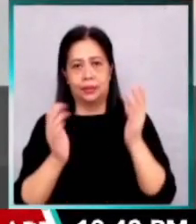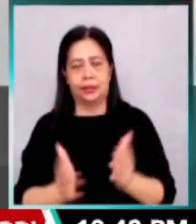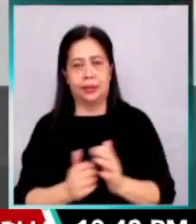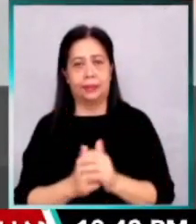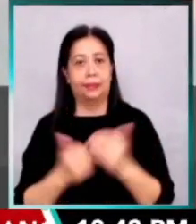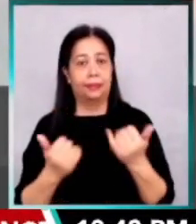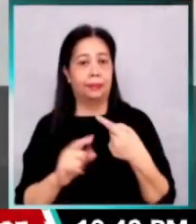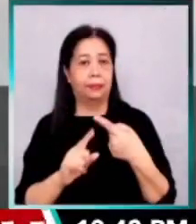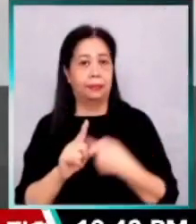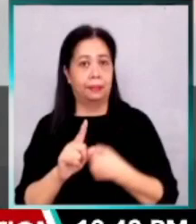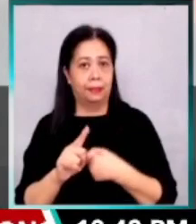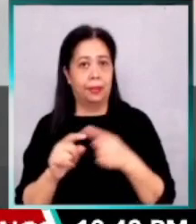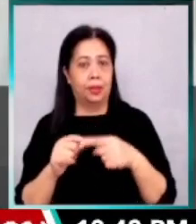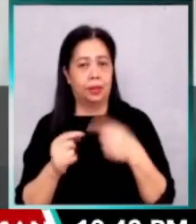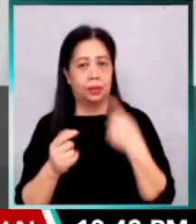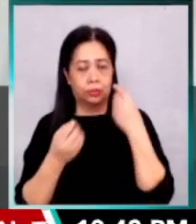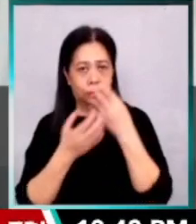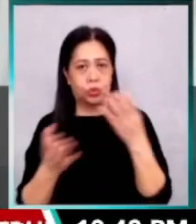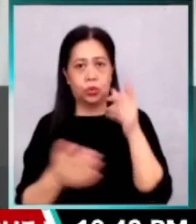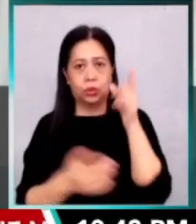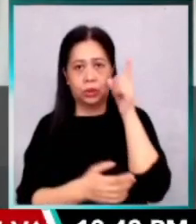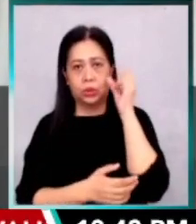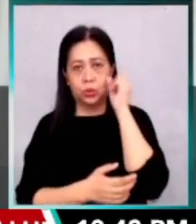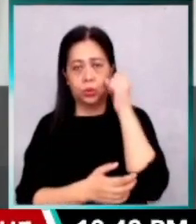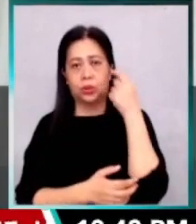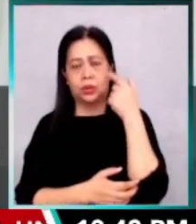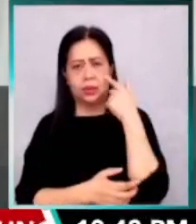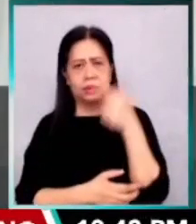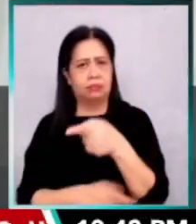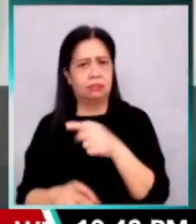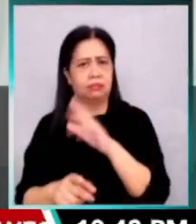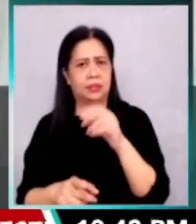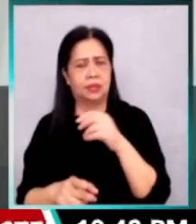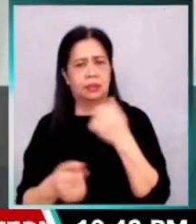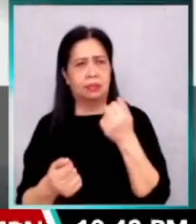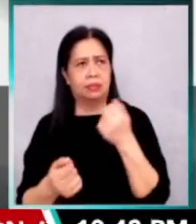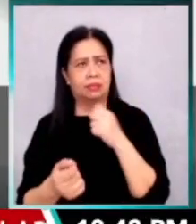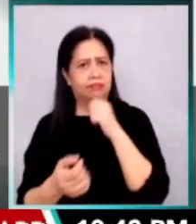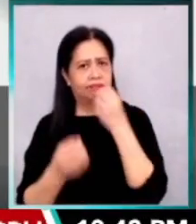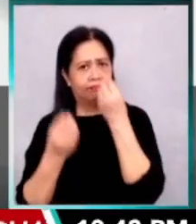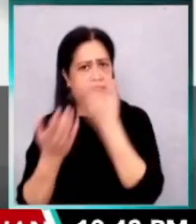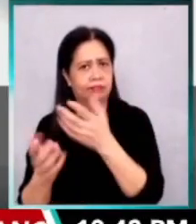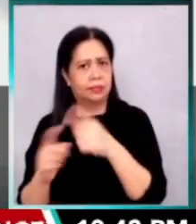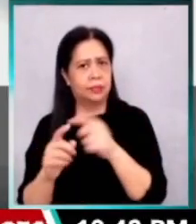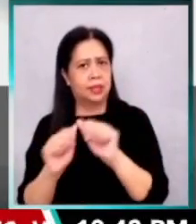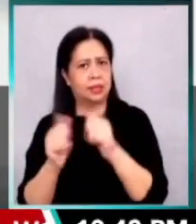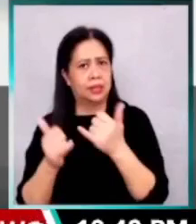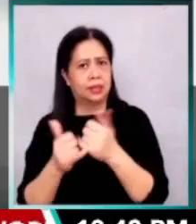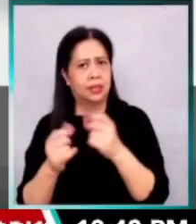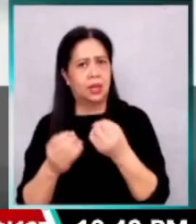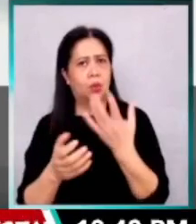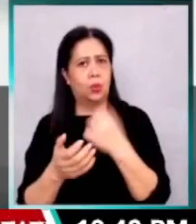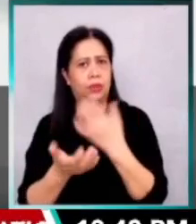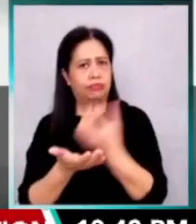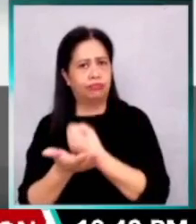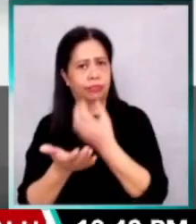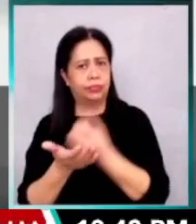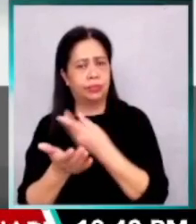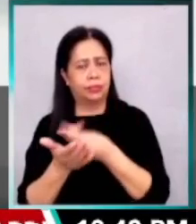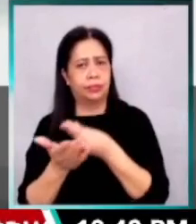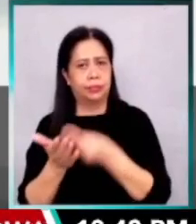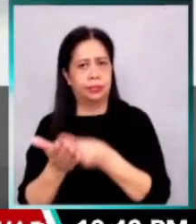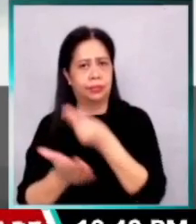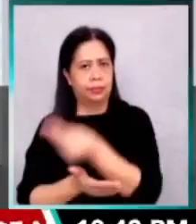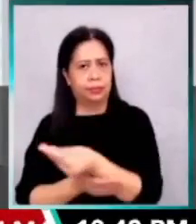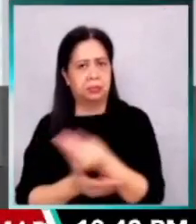nang i-reveal ni Lee Sung-gi na hindi naging transparent ang agency sa mga kinikita niya. Wala rin daw